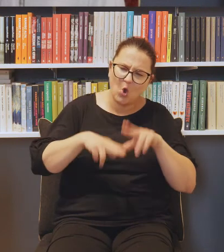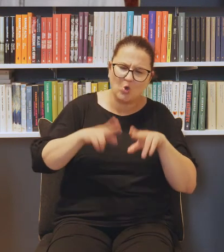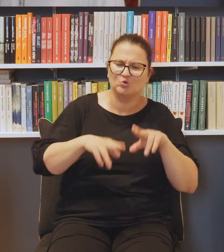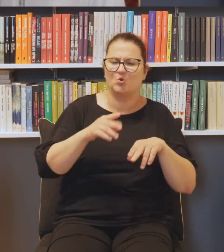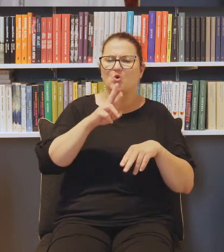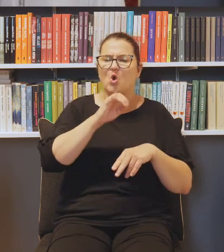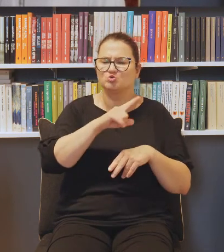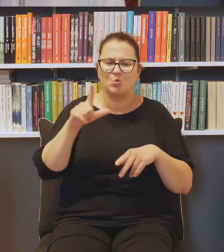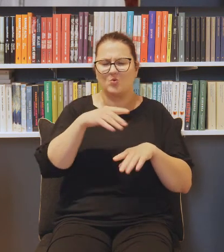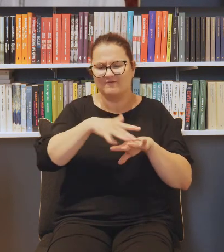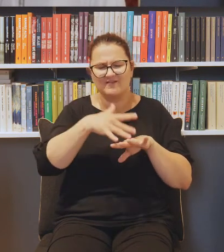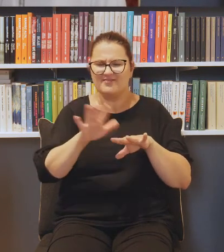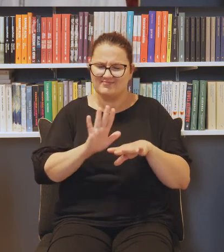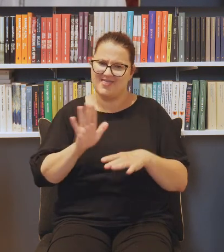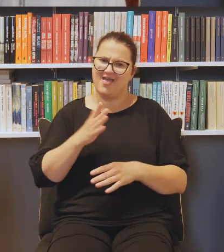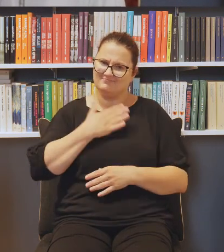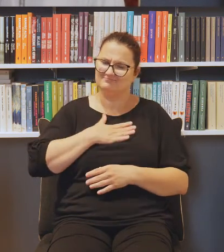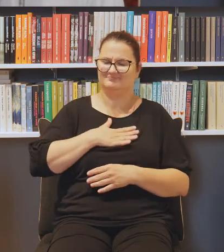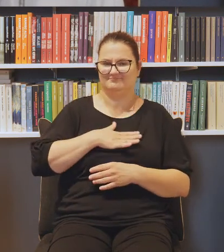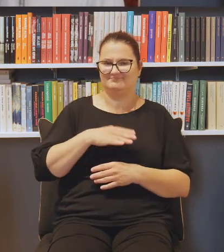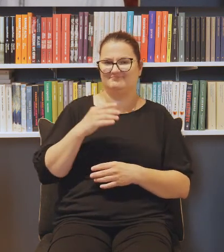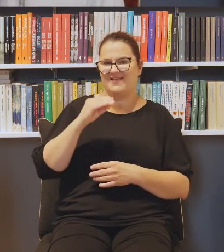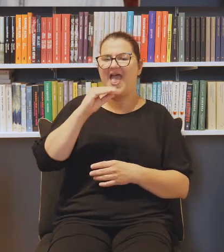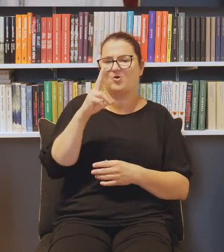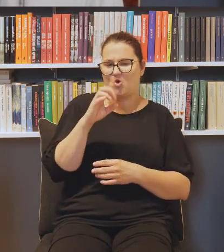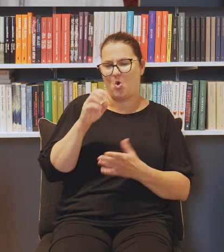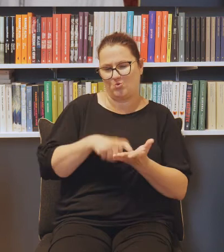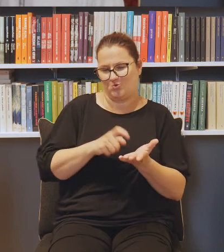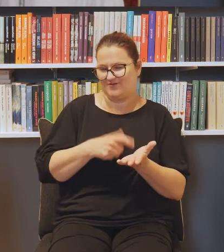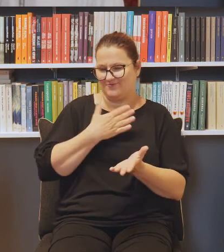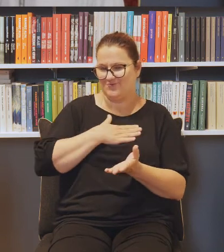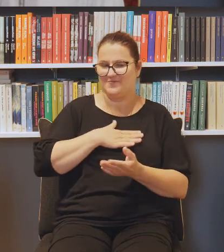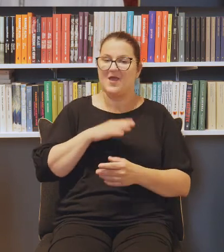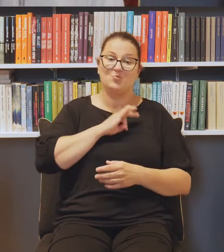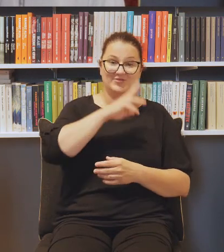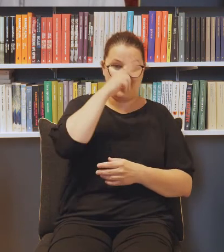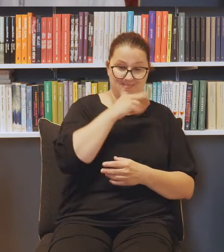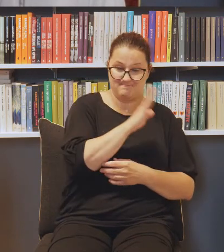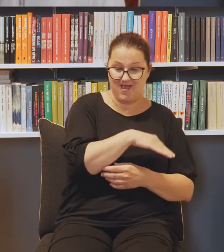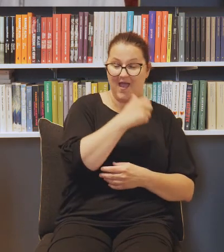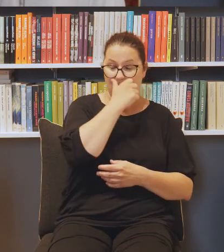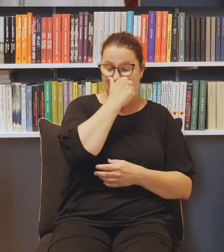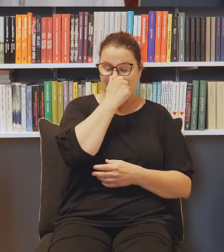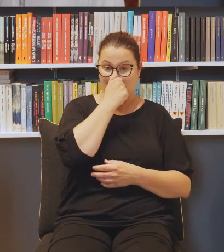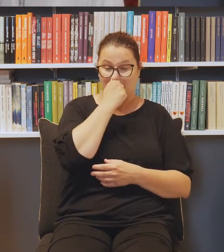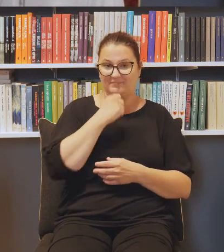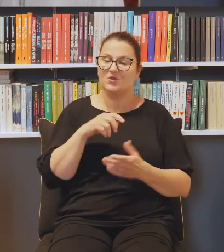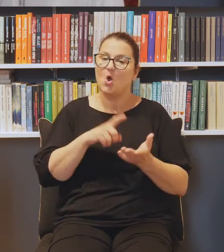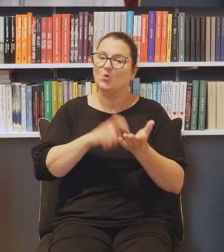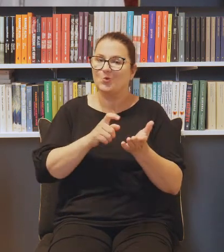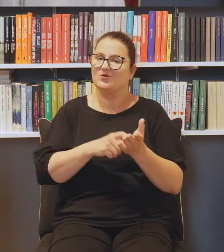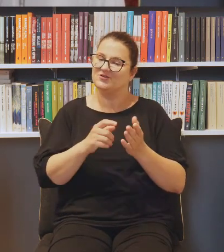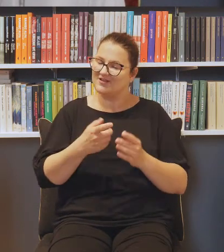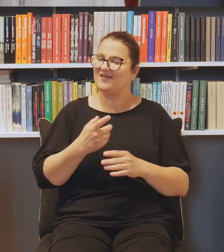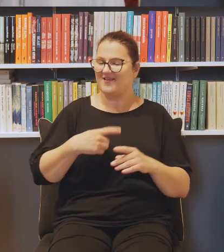żeby jajka znosiła. Takie ekologiczne kury. Ale ja bardzo lubię kury. Mój tata ma kury. To są takie